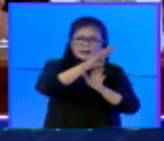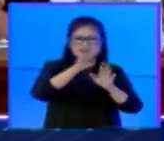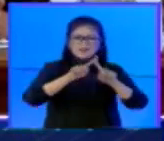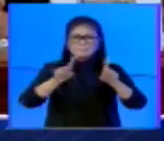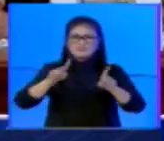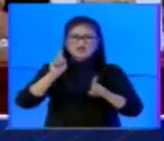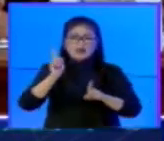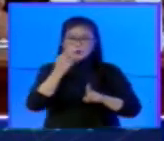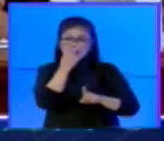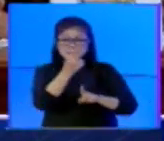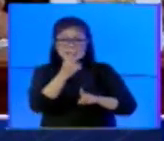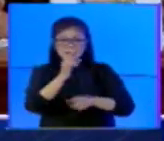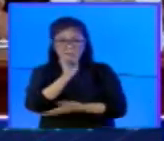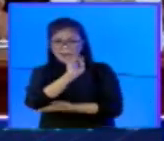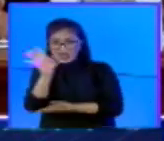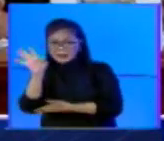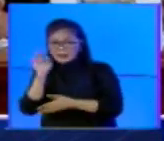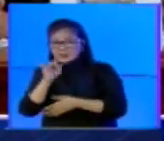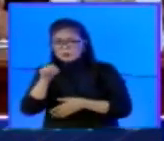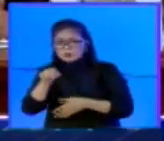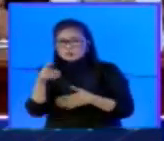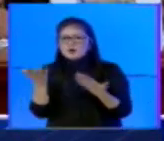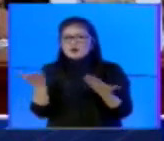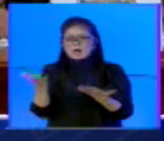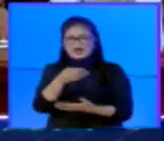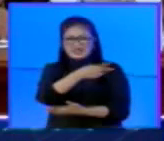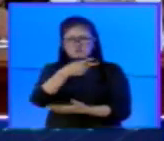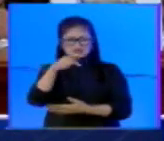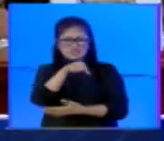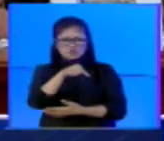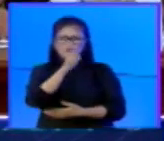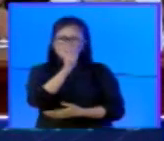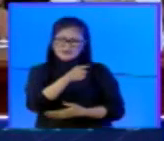dengan negara-negara lain, posisi Indonesia masih relatif